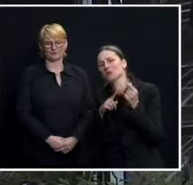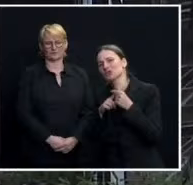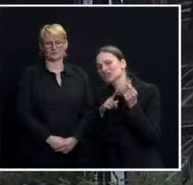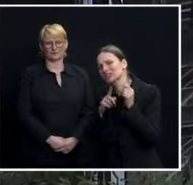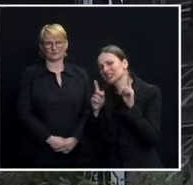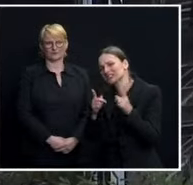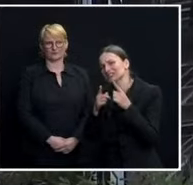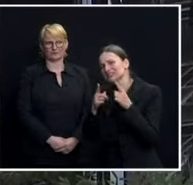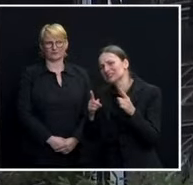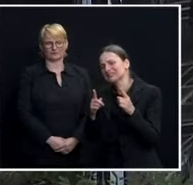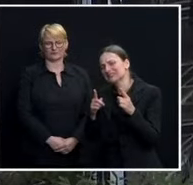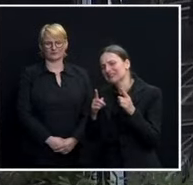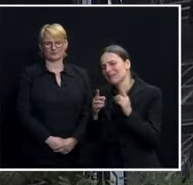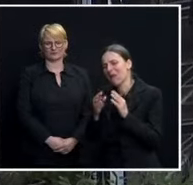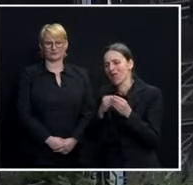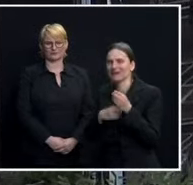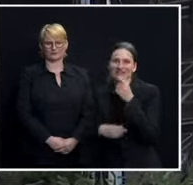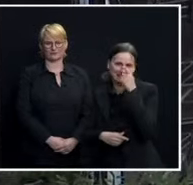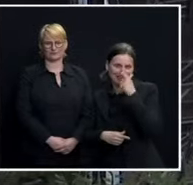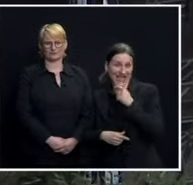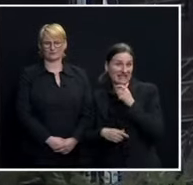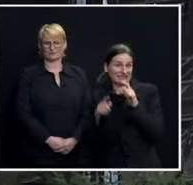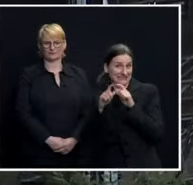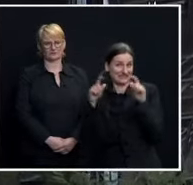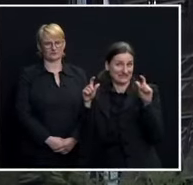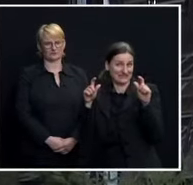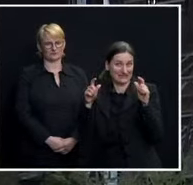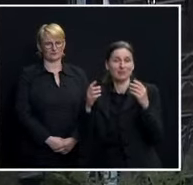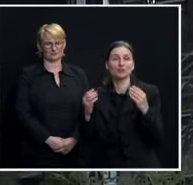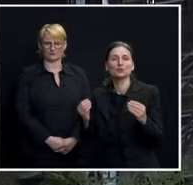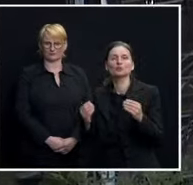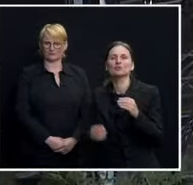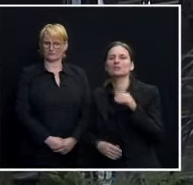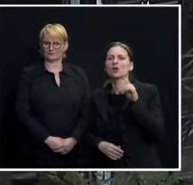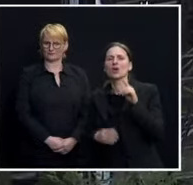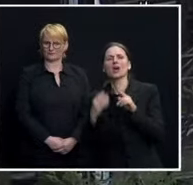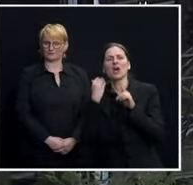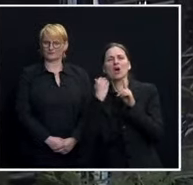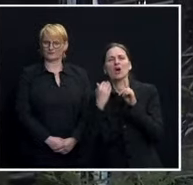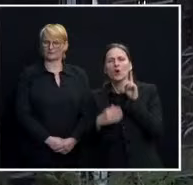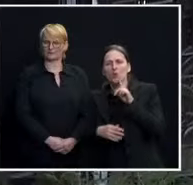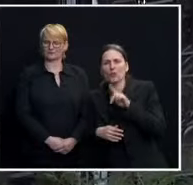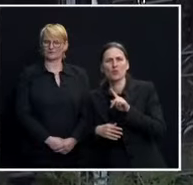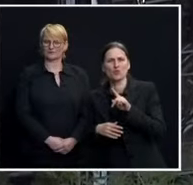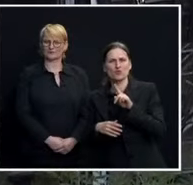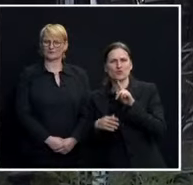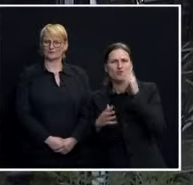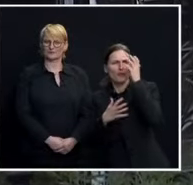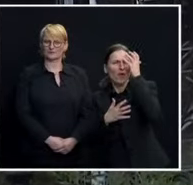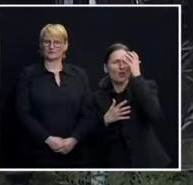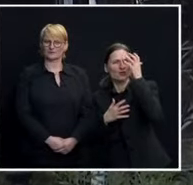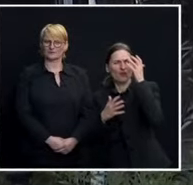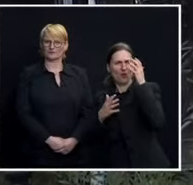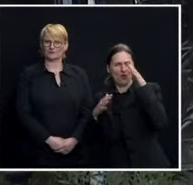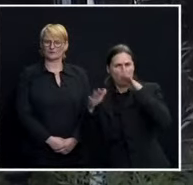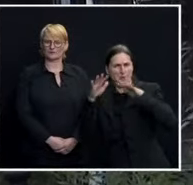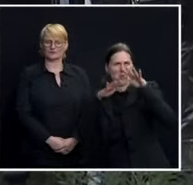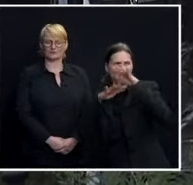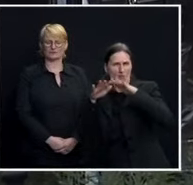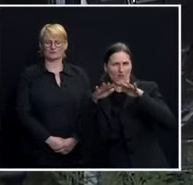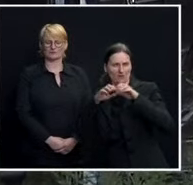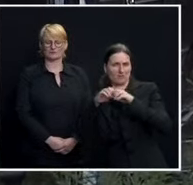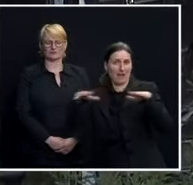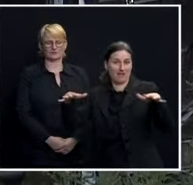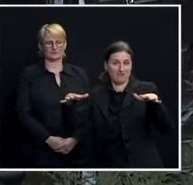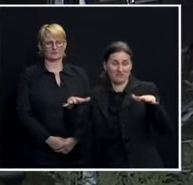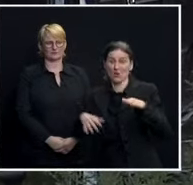aber mit einem sehr ernsten Thema. Es geht um Verbreitung von Lügen, von Verschwörungstheorien. Und die Verbreitung von